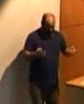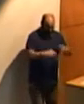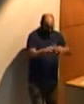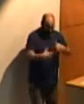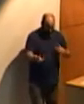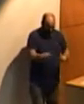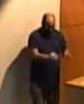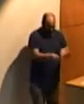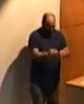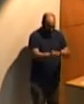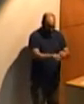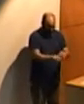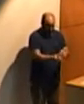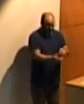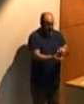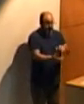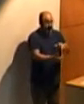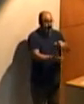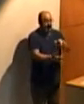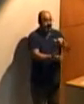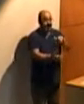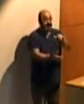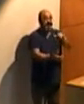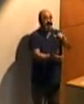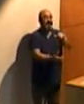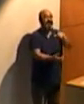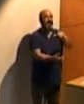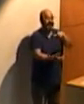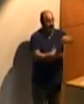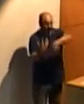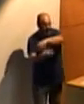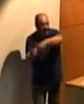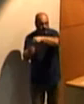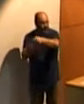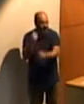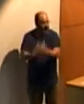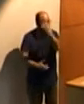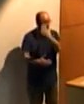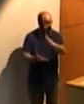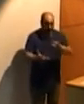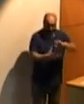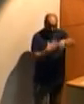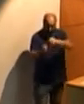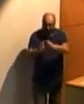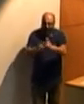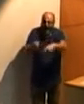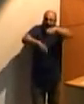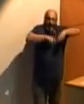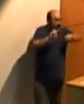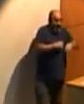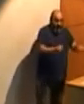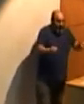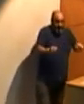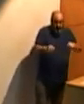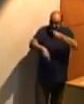émerger quelque chose qui sera de cet ordre là de la crisis c'est à dire une nouveauté qui ne se finira le continu se